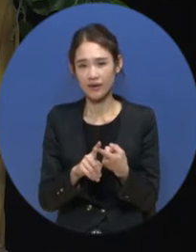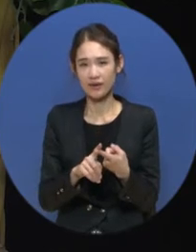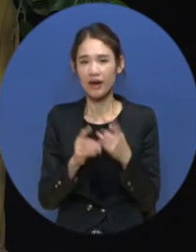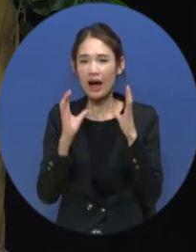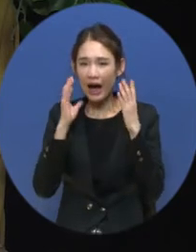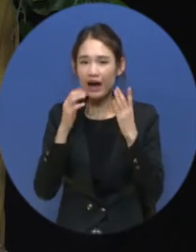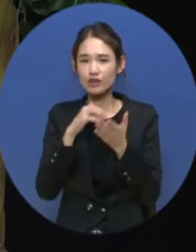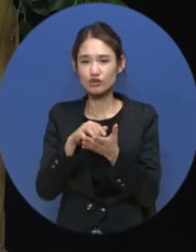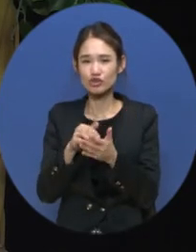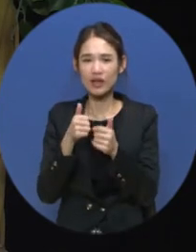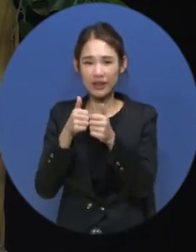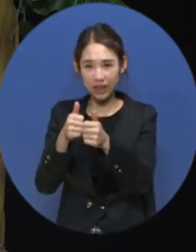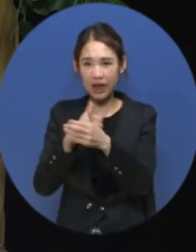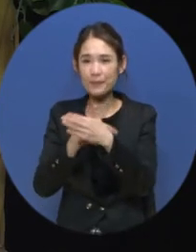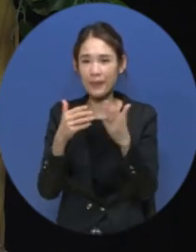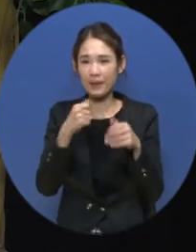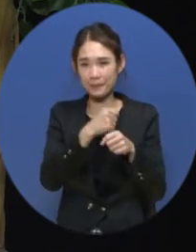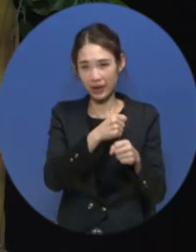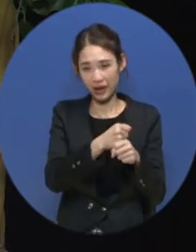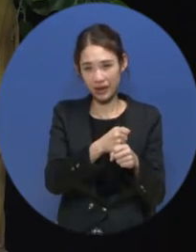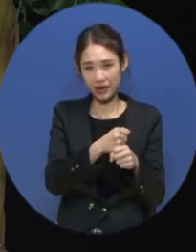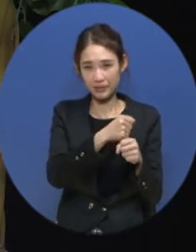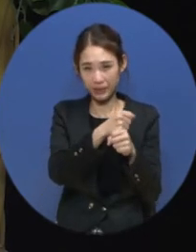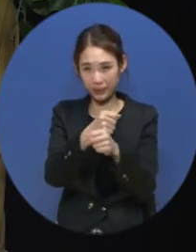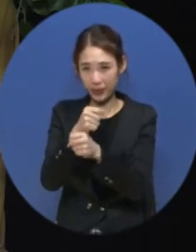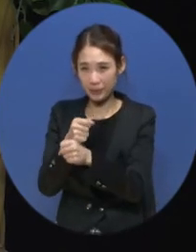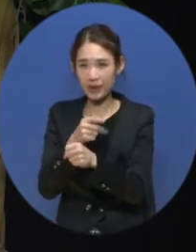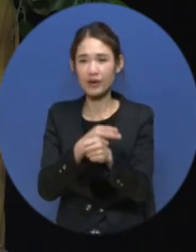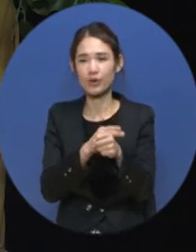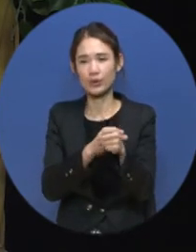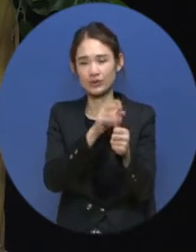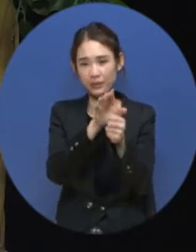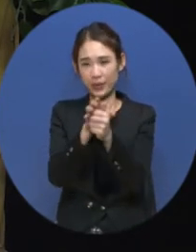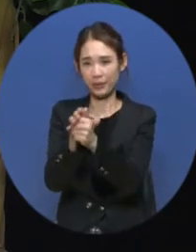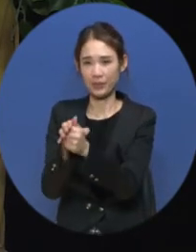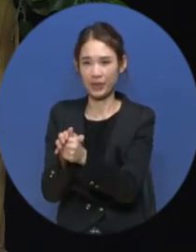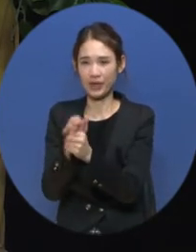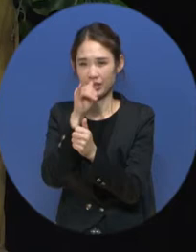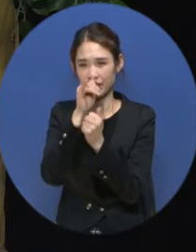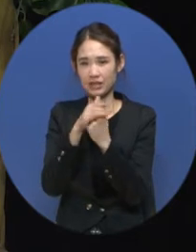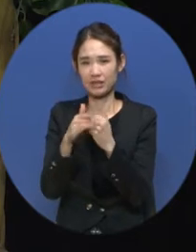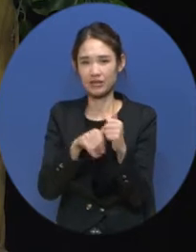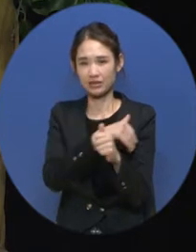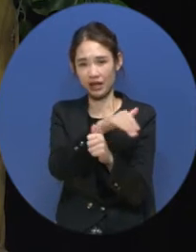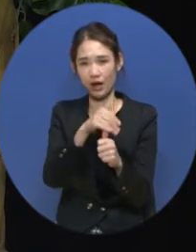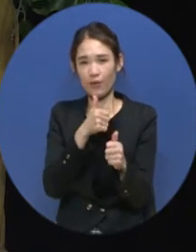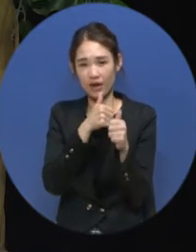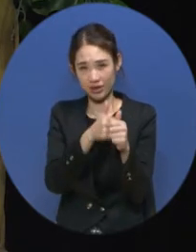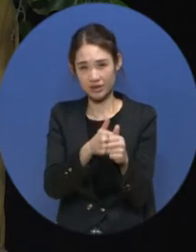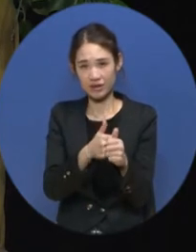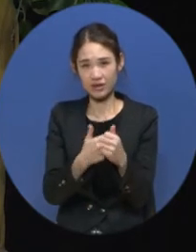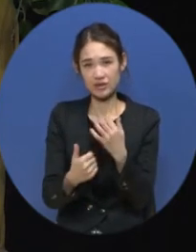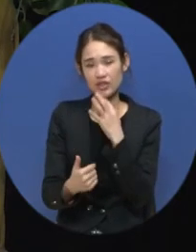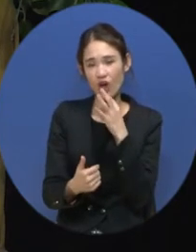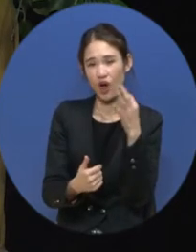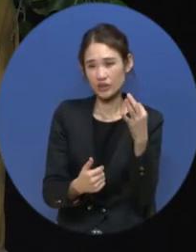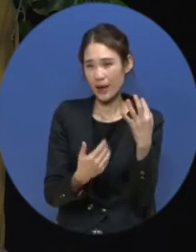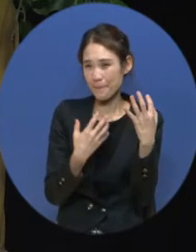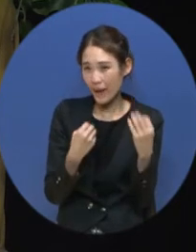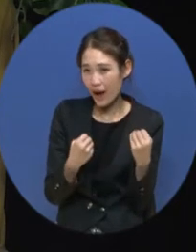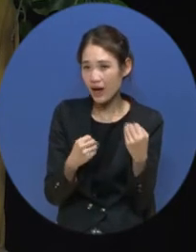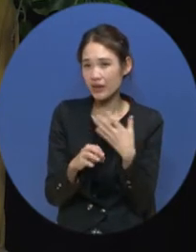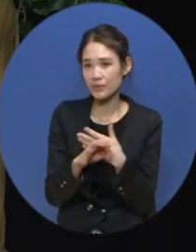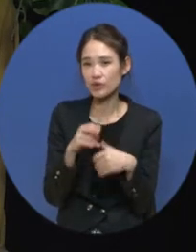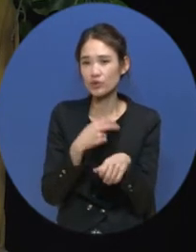수에 따라서 반편성이 된 대로 교사를 배치해야 되기 때문에 네. 그거는 상황에 따라서 영세를 많이 하면